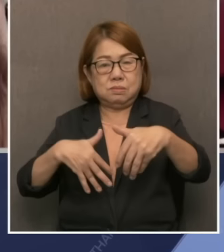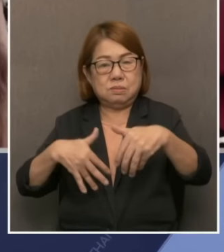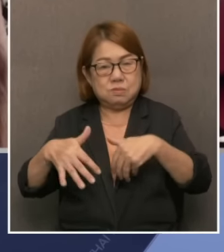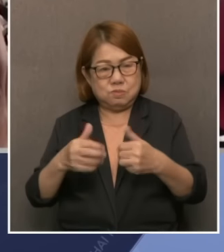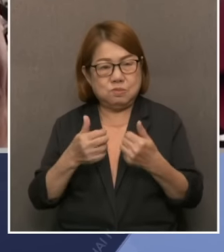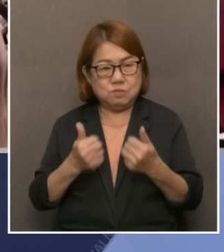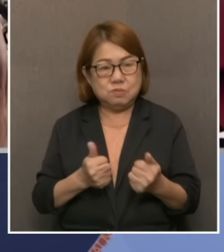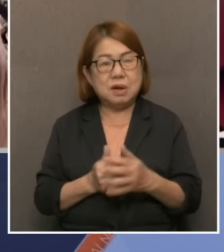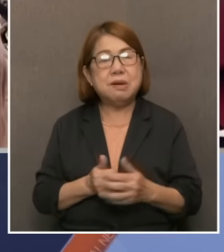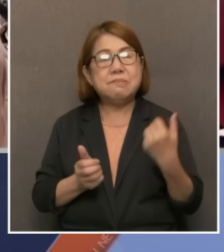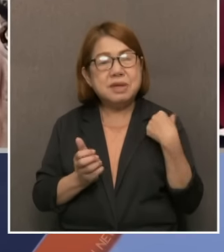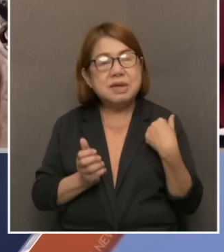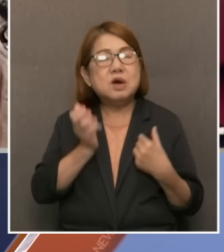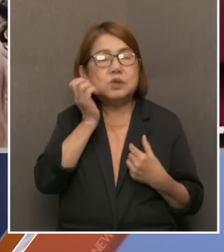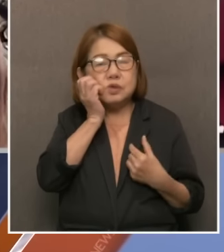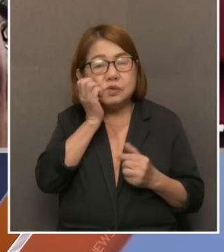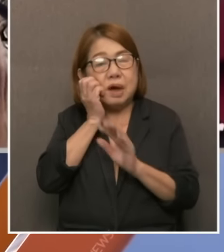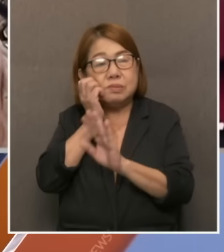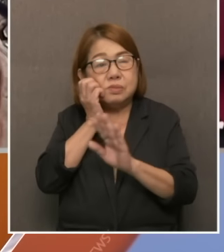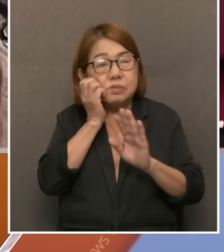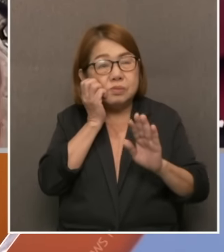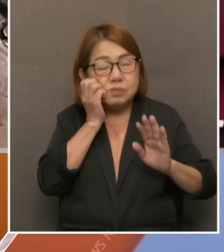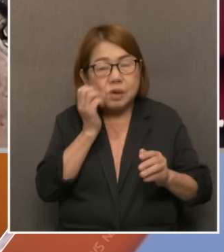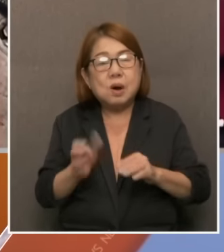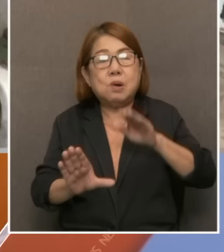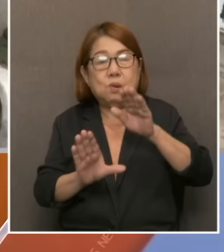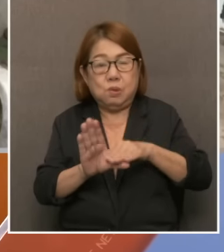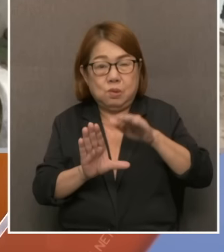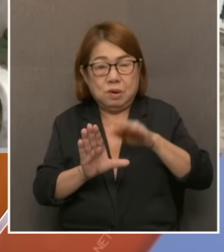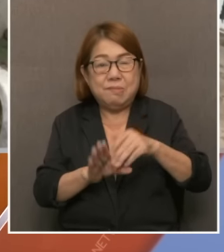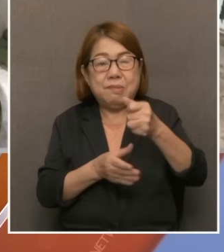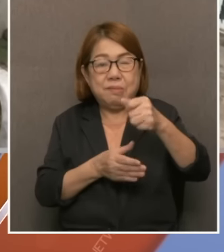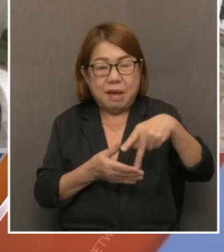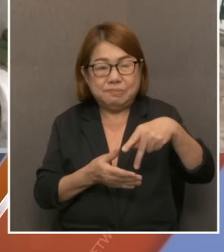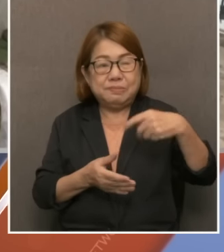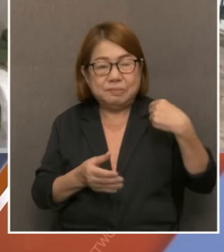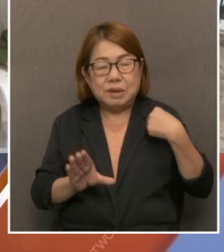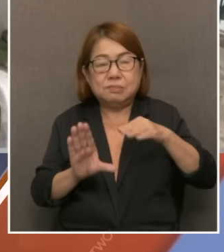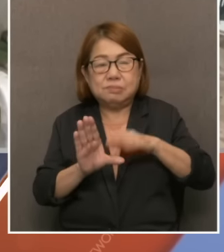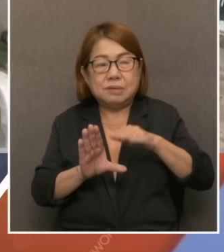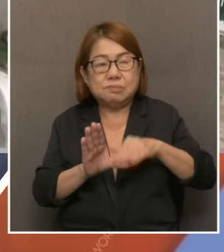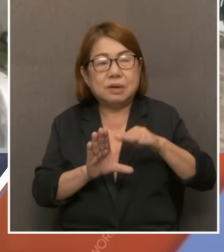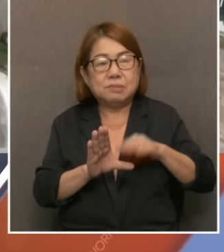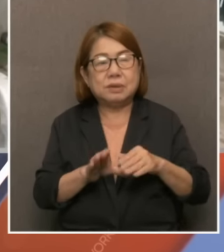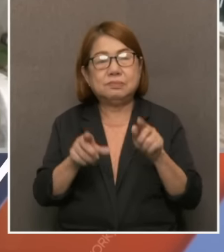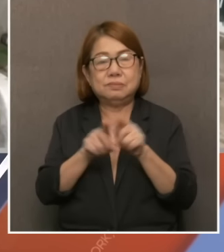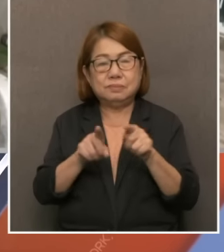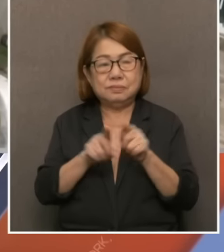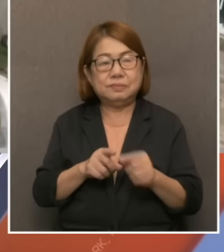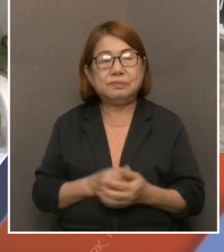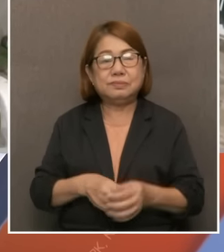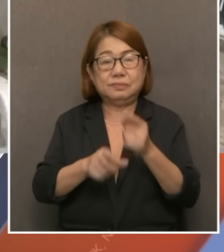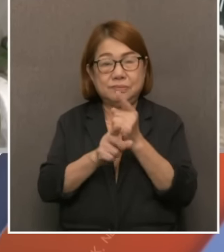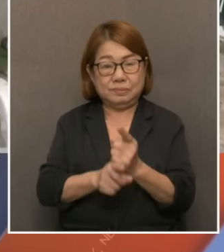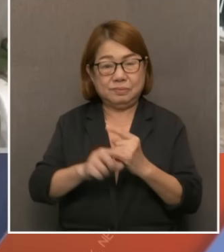วันนี้หยิบสมาร์ทโฟนขึ้นมานะคะแล้วก็เข้าไปลงทะเบียนรับสิทธิ์ยืนยันตัวตนในแอปพลิเคชันทางรัฐเช่นเดียวกันค่ะเป็นโครงการ